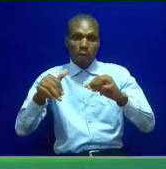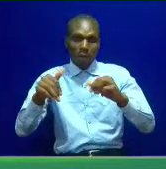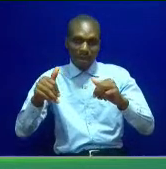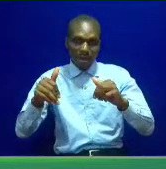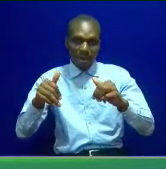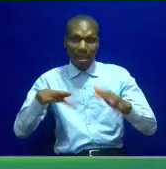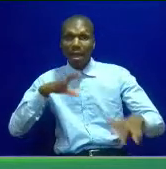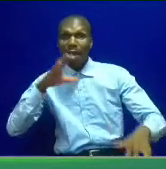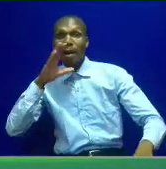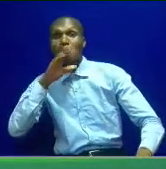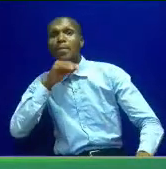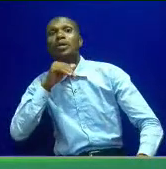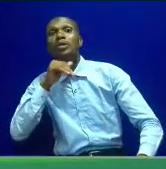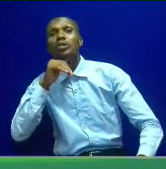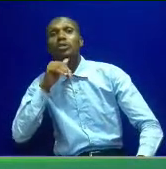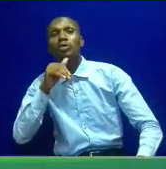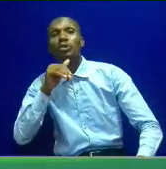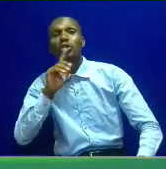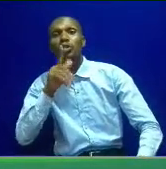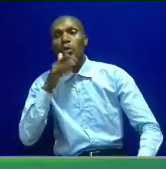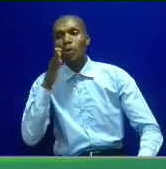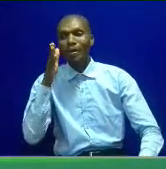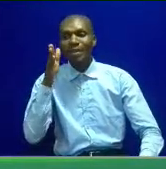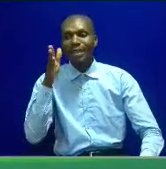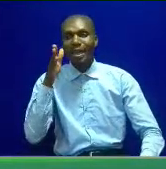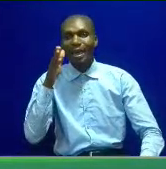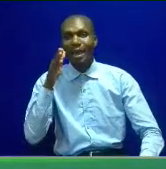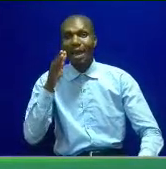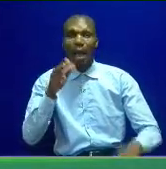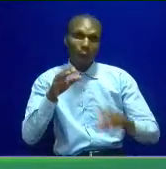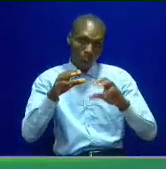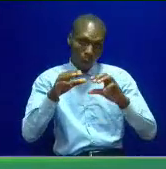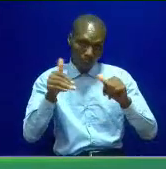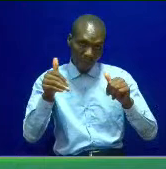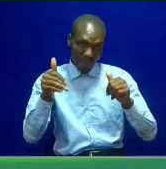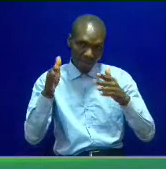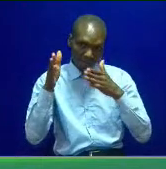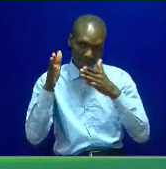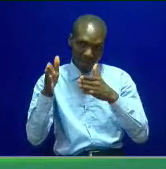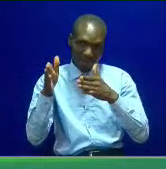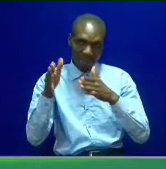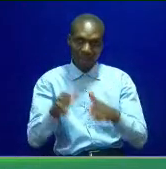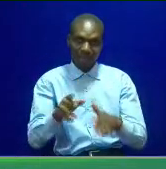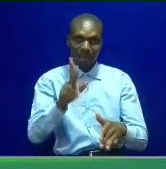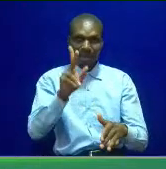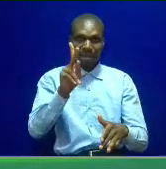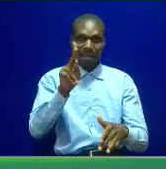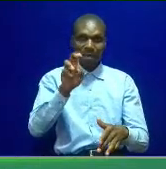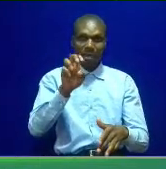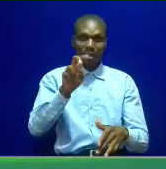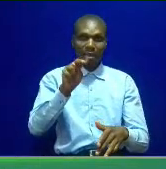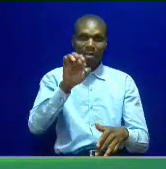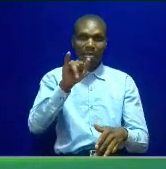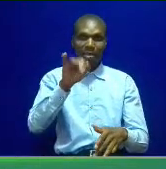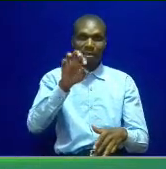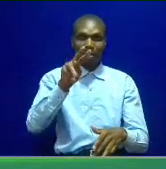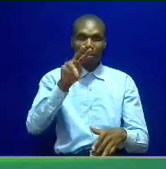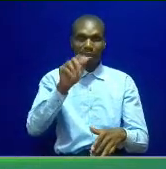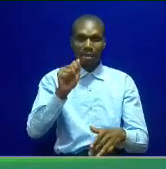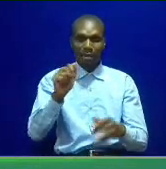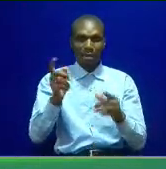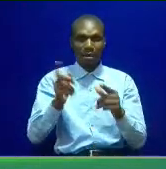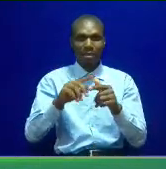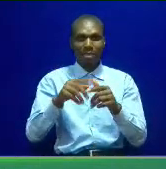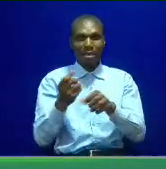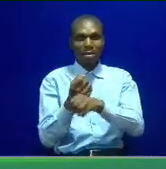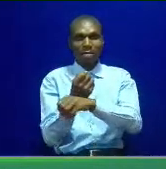matoba isego suka bari barase bunge yo mwalega niwe asegeti ya Kenyanya Stadium mwancho muligerelia chideka